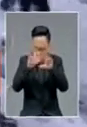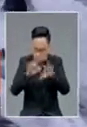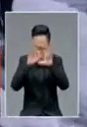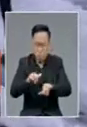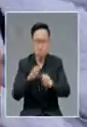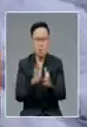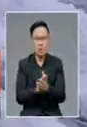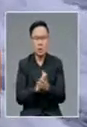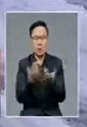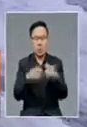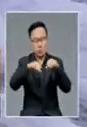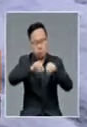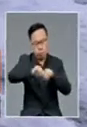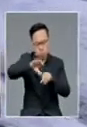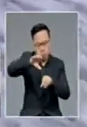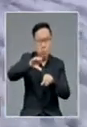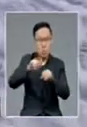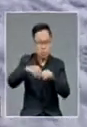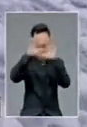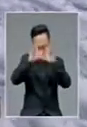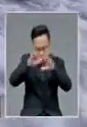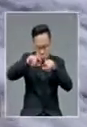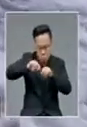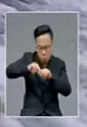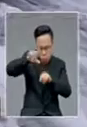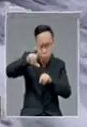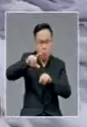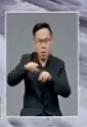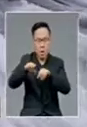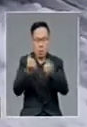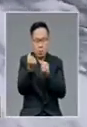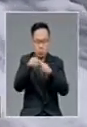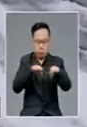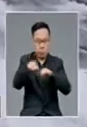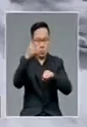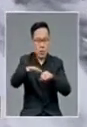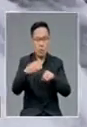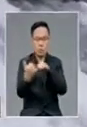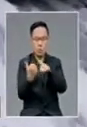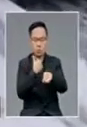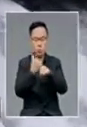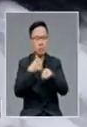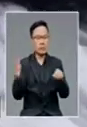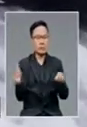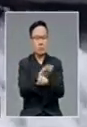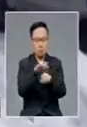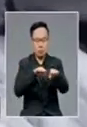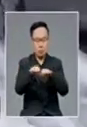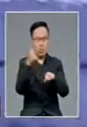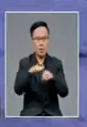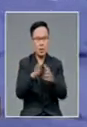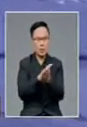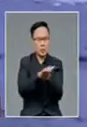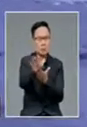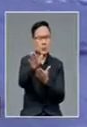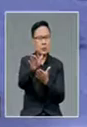ามารถสัญจรได้เจ้าหน้าที่เขาต้องปิดการจราจรเพื่อเคลียร์หิมะที่ตกลงมากีดขวางเส้นทางด้วยนะคะ นี่เข